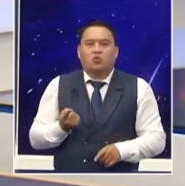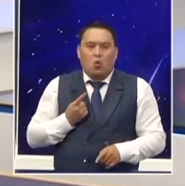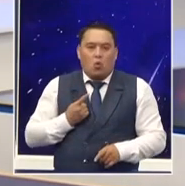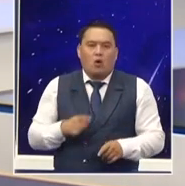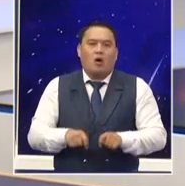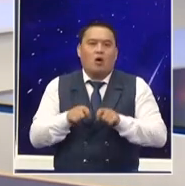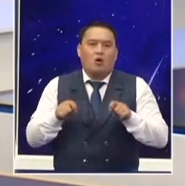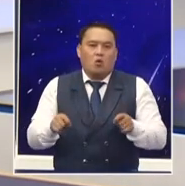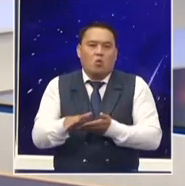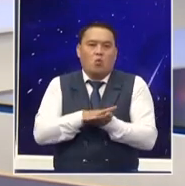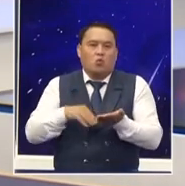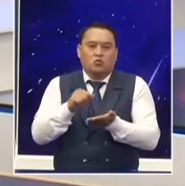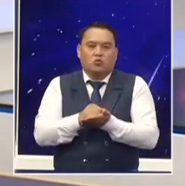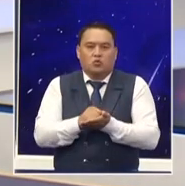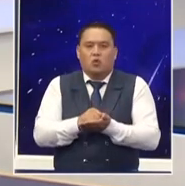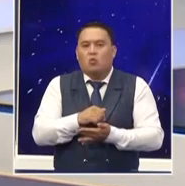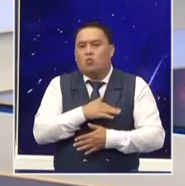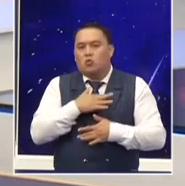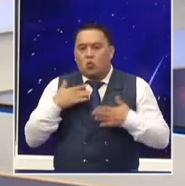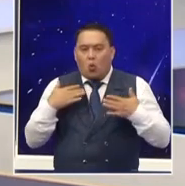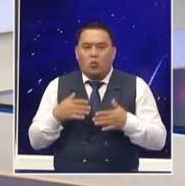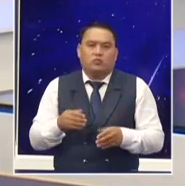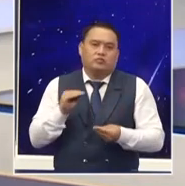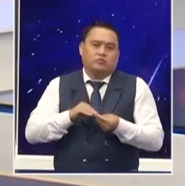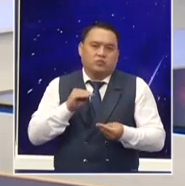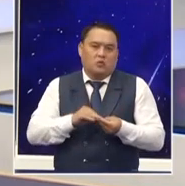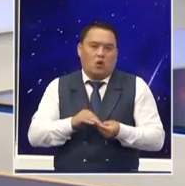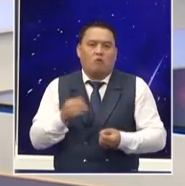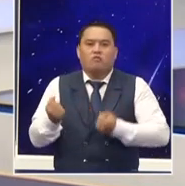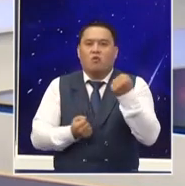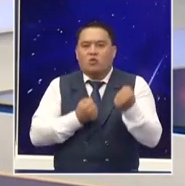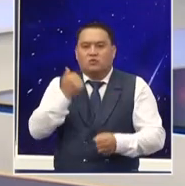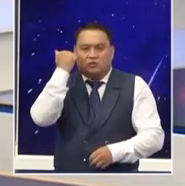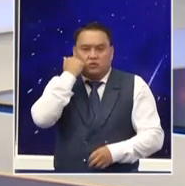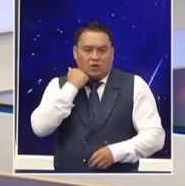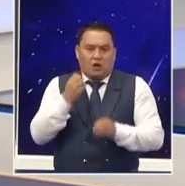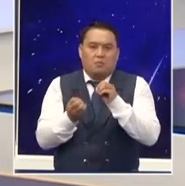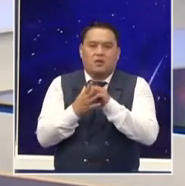ожиданиям, откровенного утиля на дорогах меньше не стало. Больше половины автомобилей, передвигающихся в